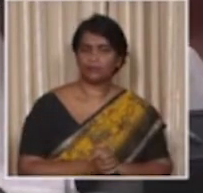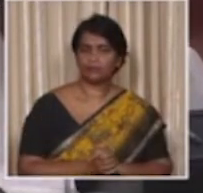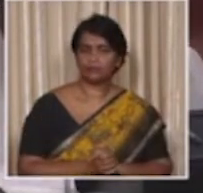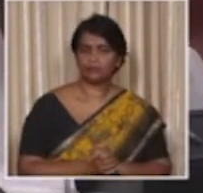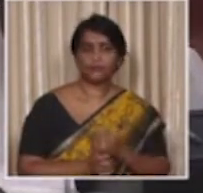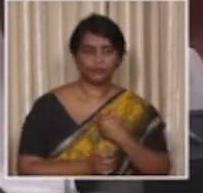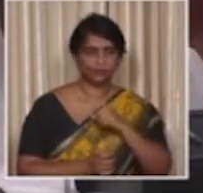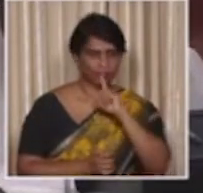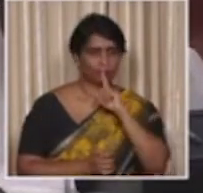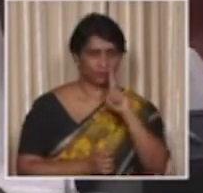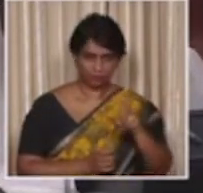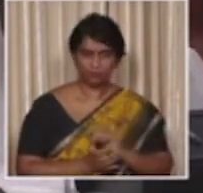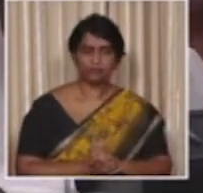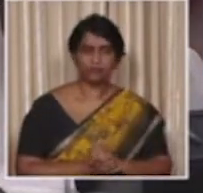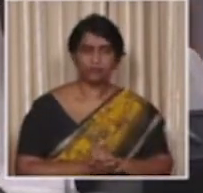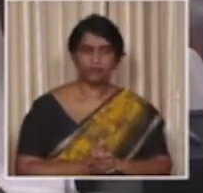මම කියන්නම්.